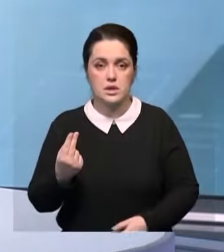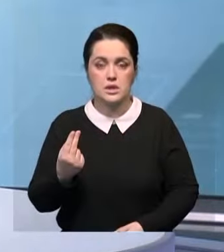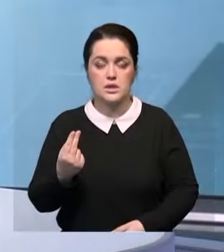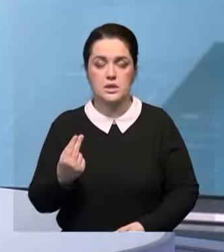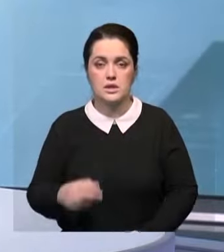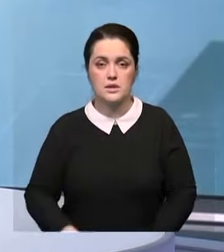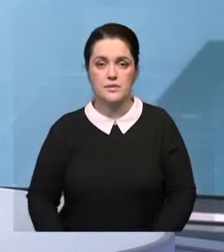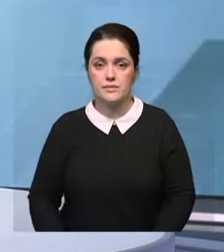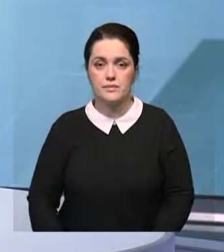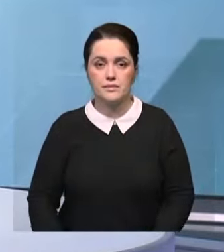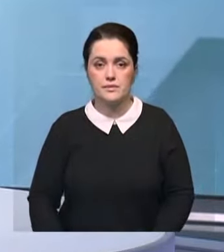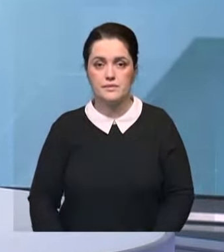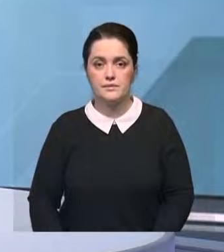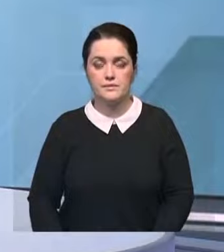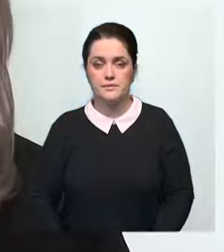числе социальных.